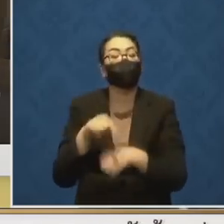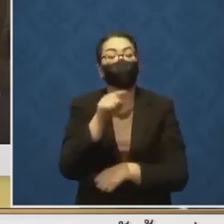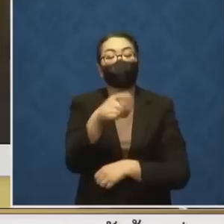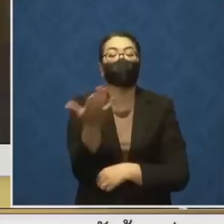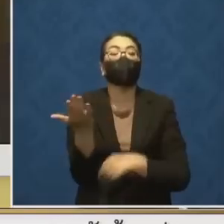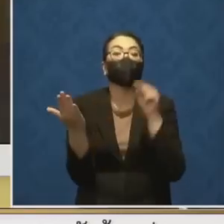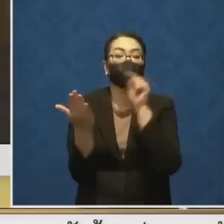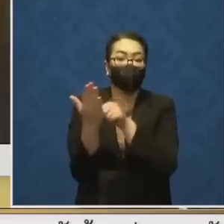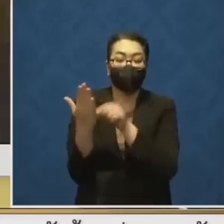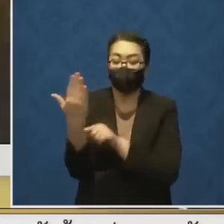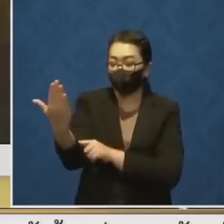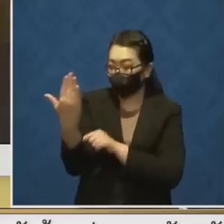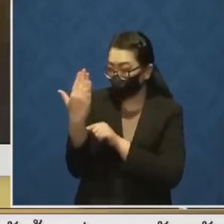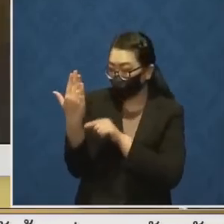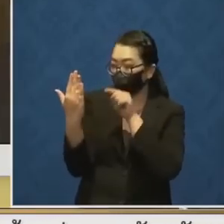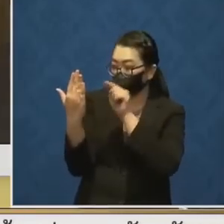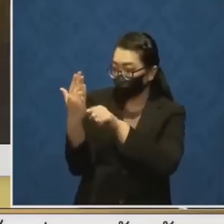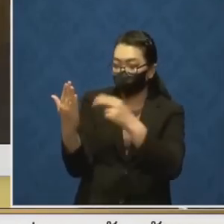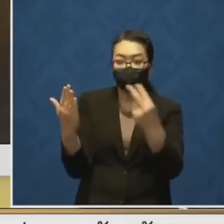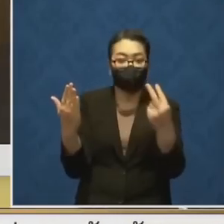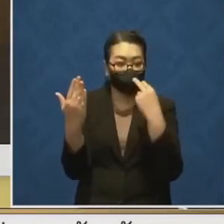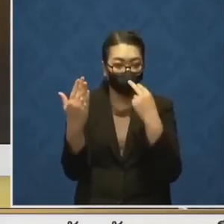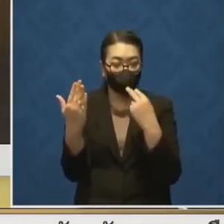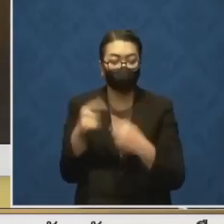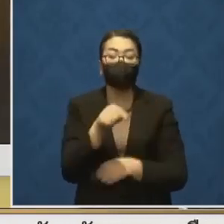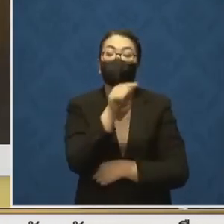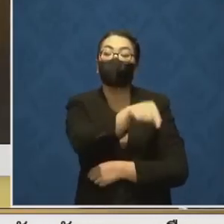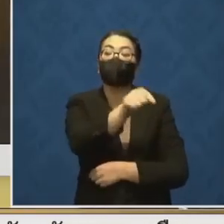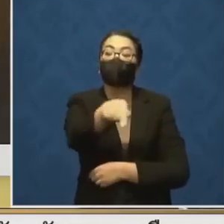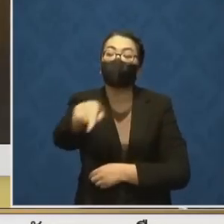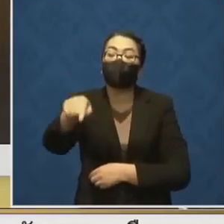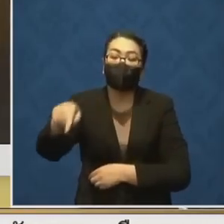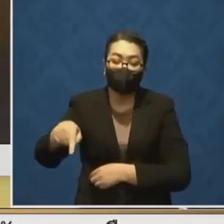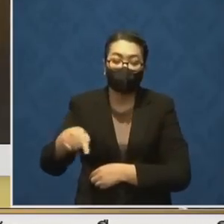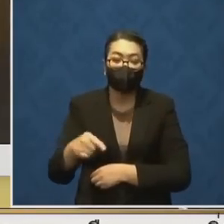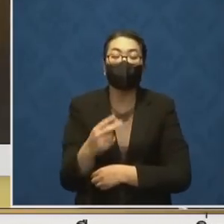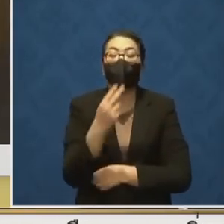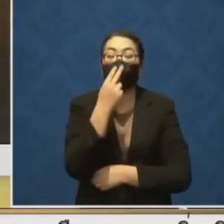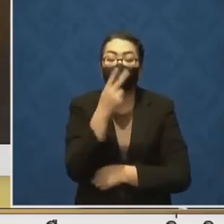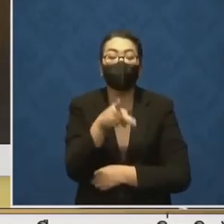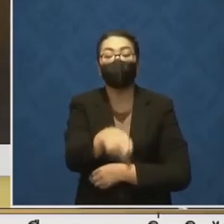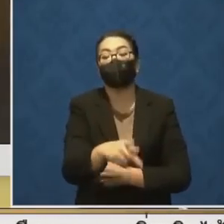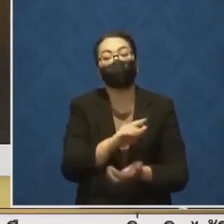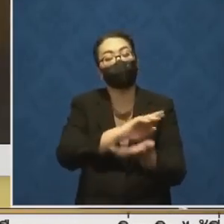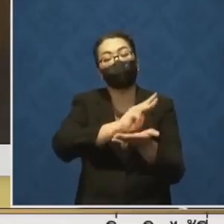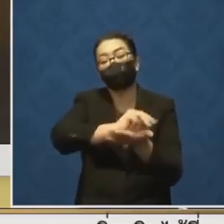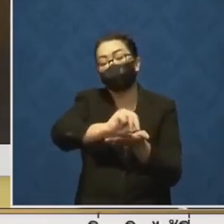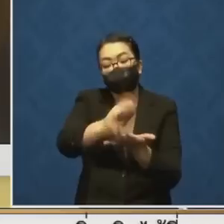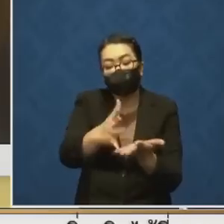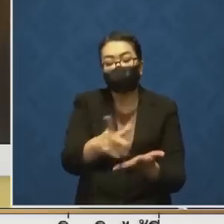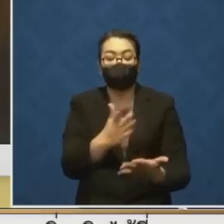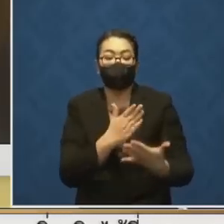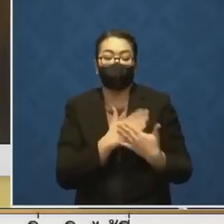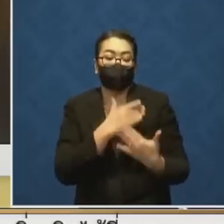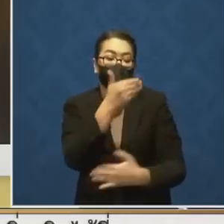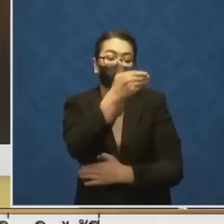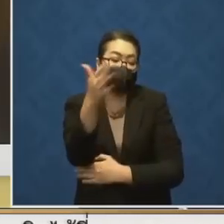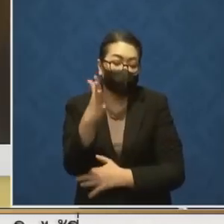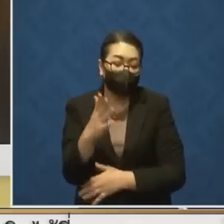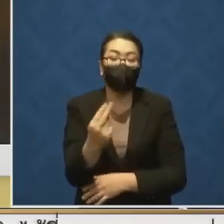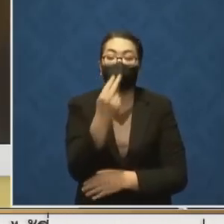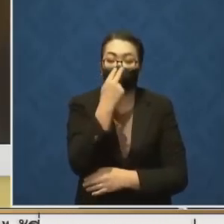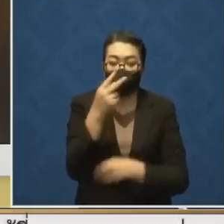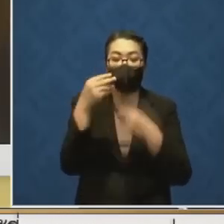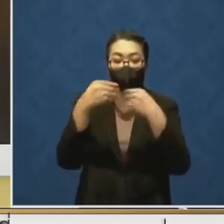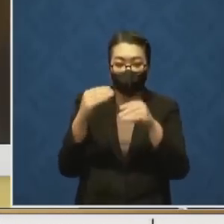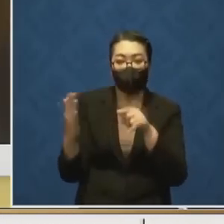มองทกระจกบันนี้เวลาที่ท่านเที่ยวชี้หน้าใครบอกวาเขาไม่มีมารยาตไม่รักชาติมองที่กระจกบันน